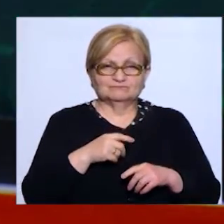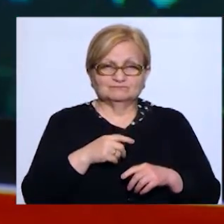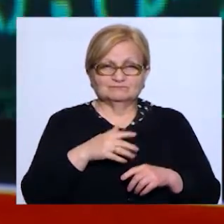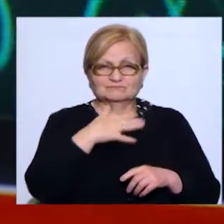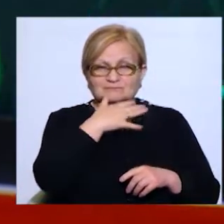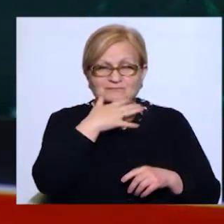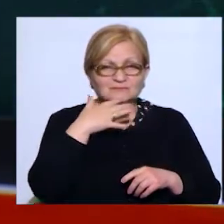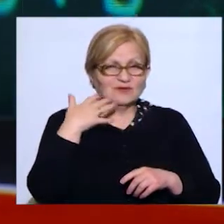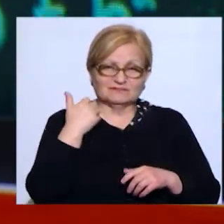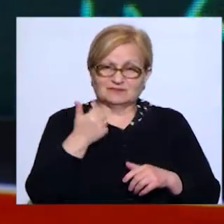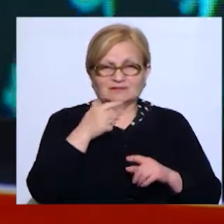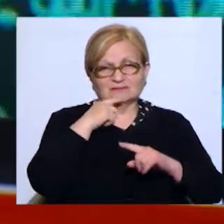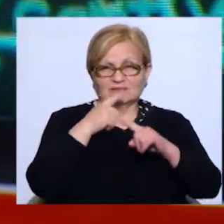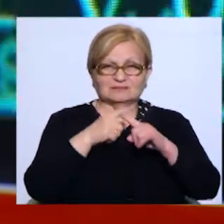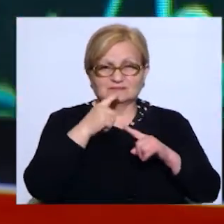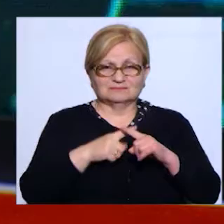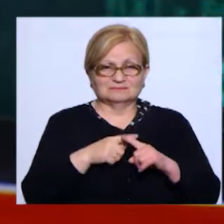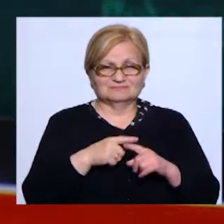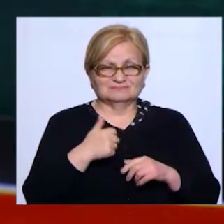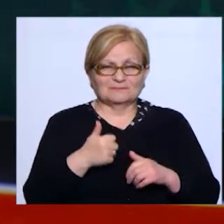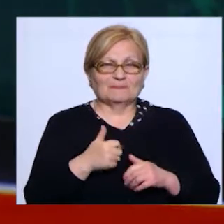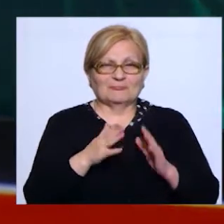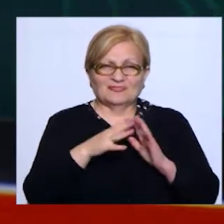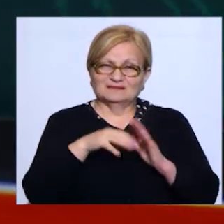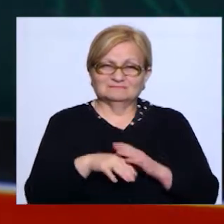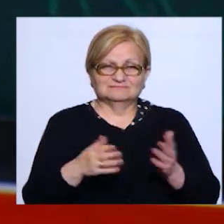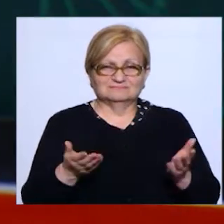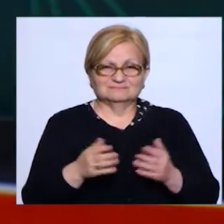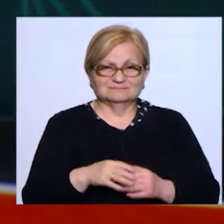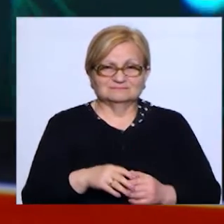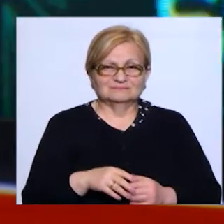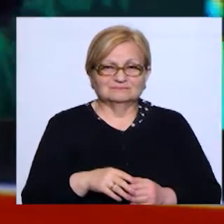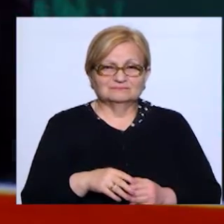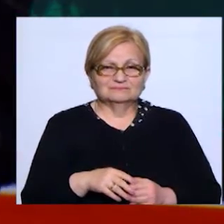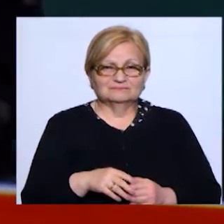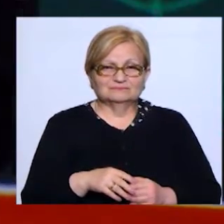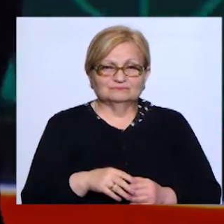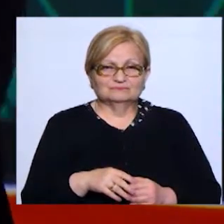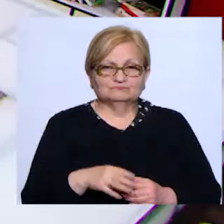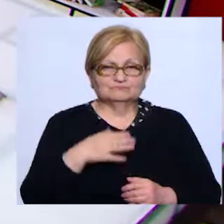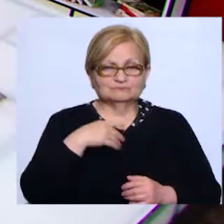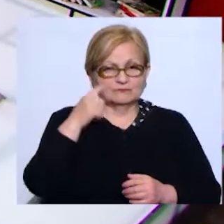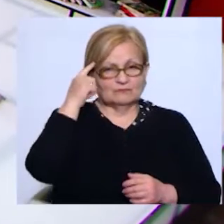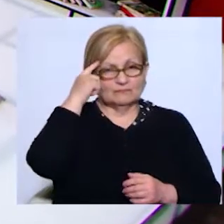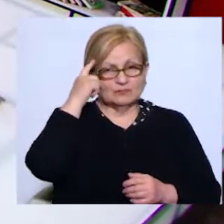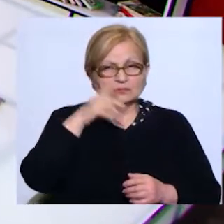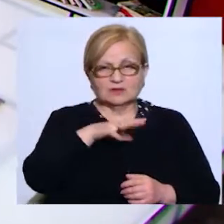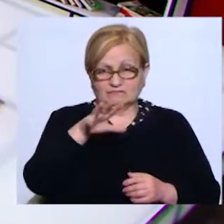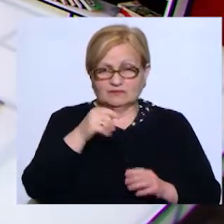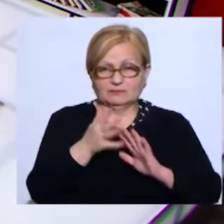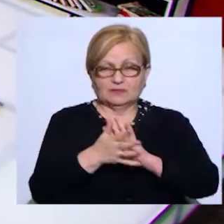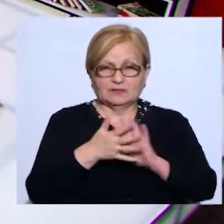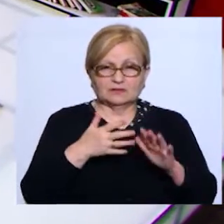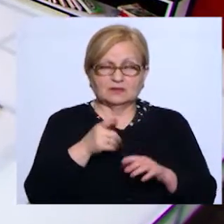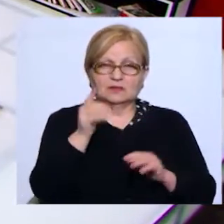ბევრი ვიყოფილიყავით, ბევრი დაძმამყოლოდა. მაგრამ ესე გამოვიდა. კარგით, მე მგონი ეს ყველაფერი გასაგებია.